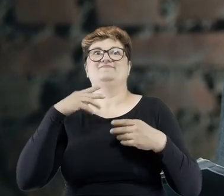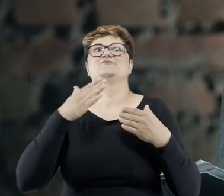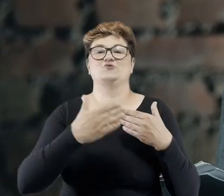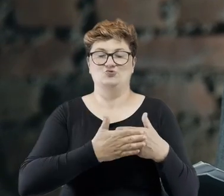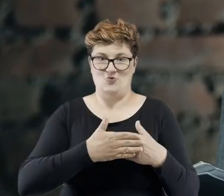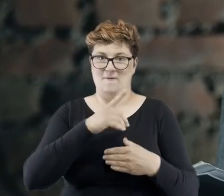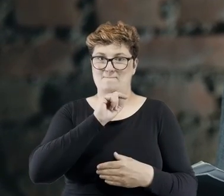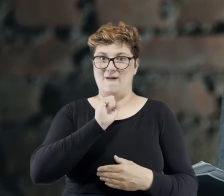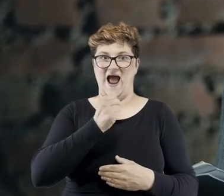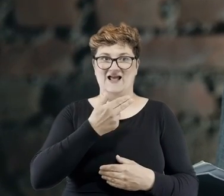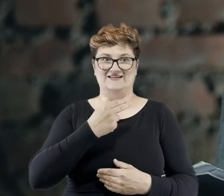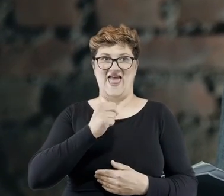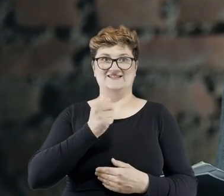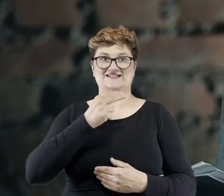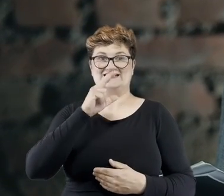naprawdę trzeba